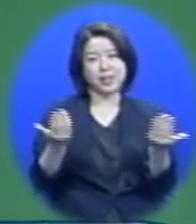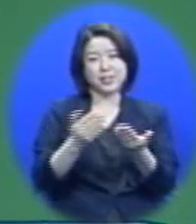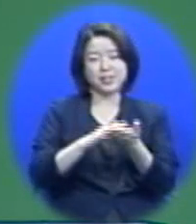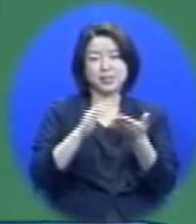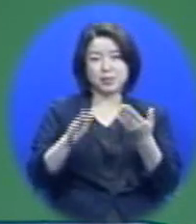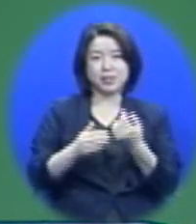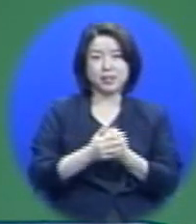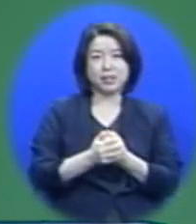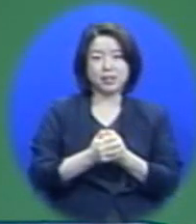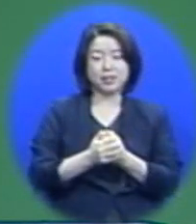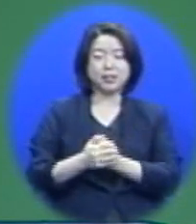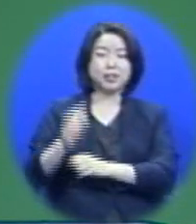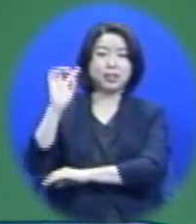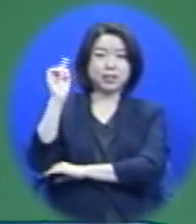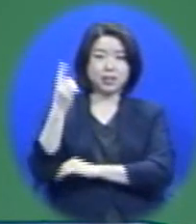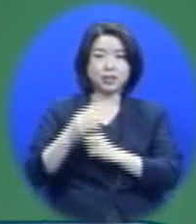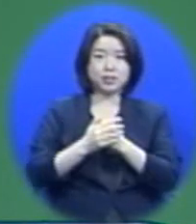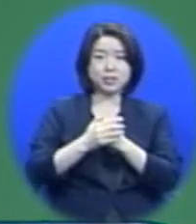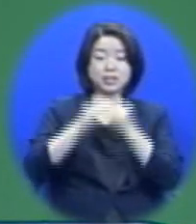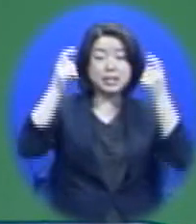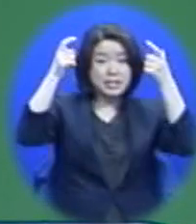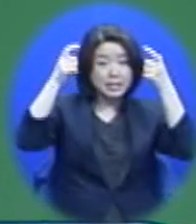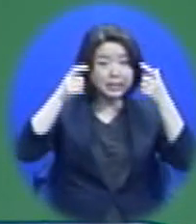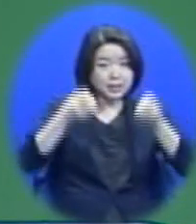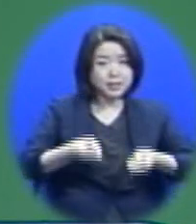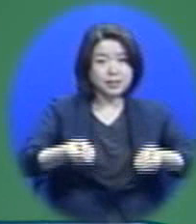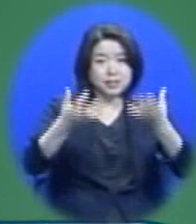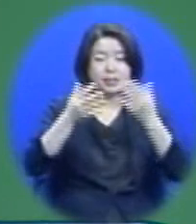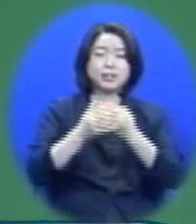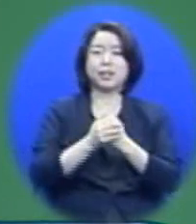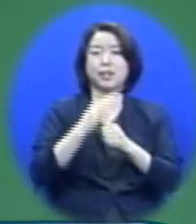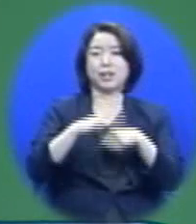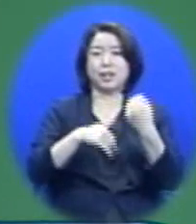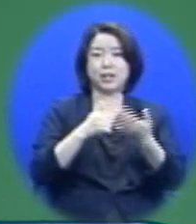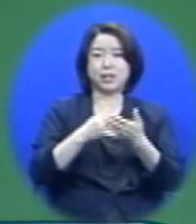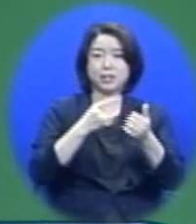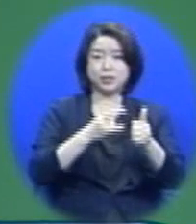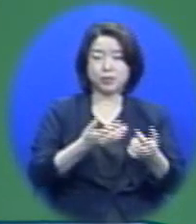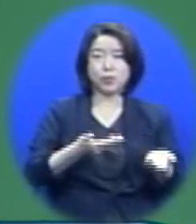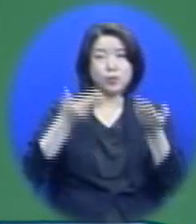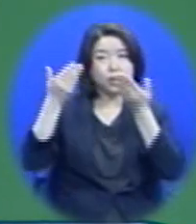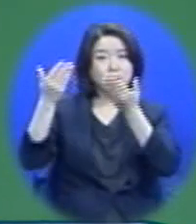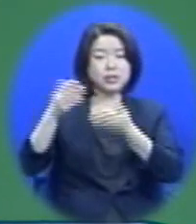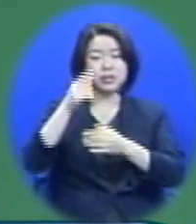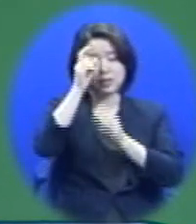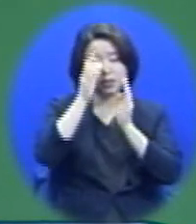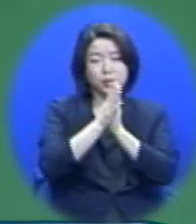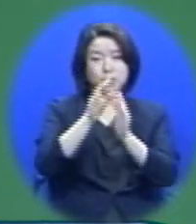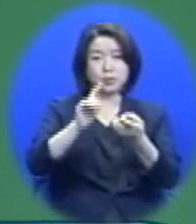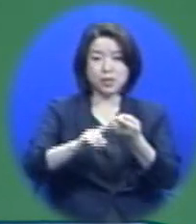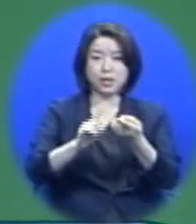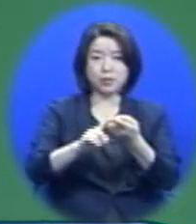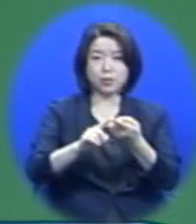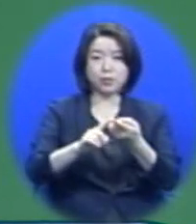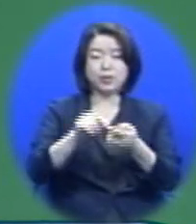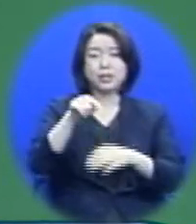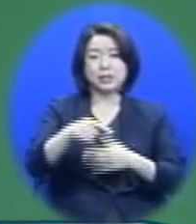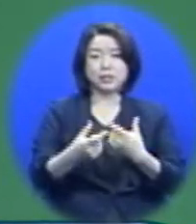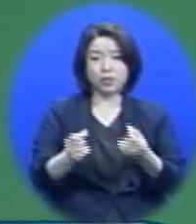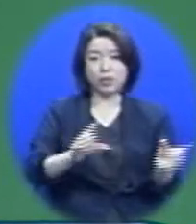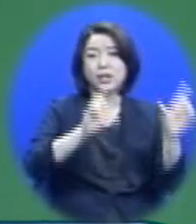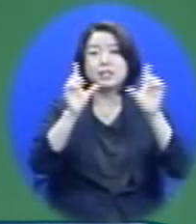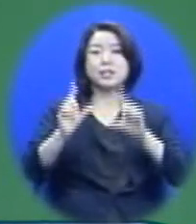다윗은 대관식 때 하나님께 올려드렸던 그 기도대로 그는 그렇게 살았어요.